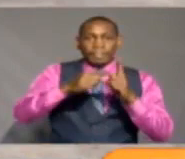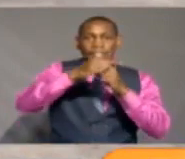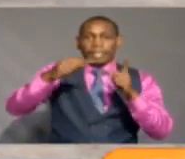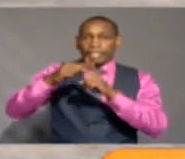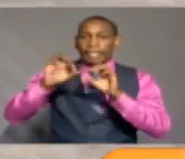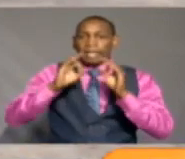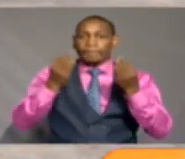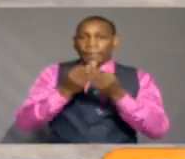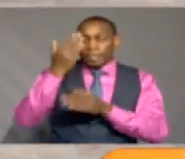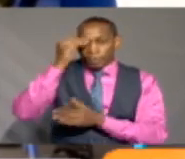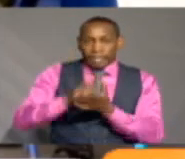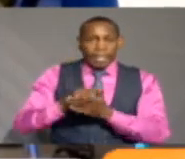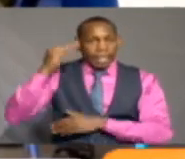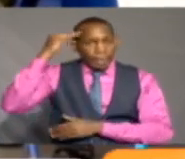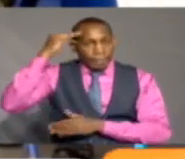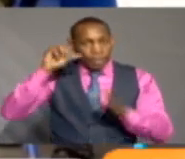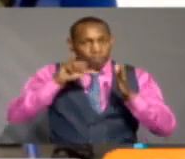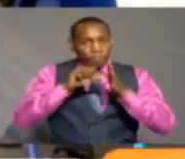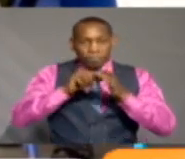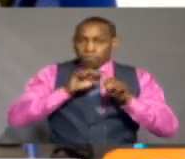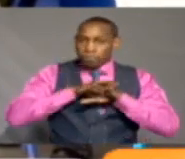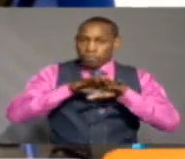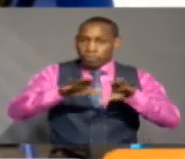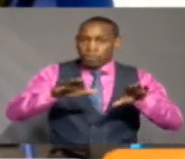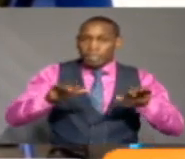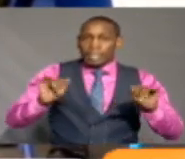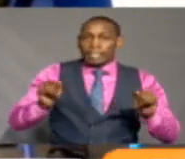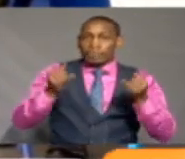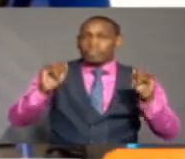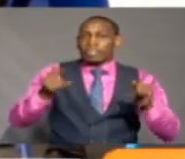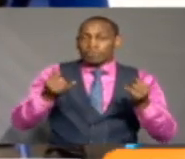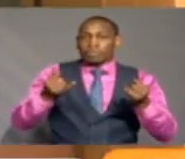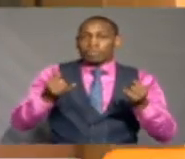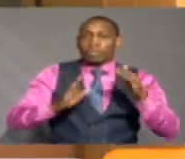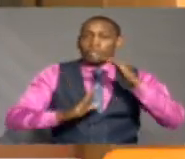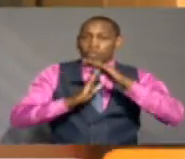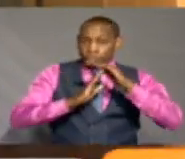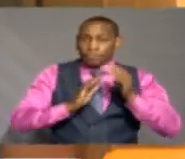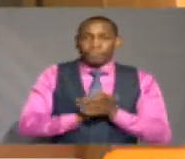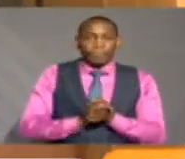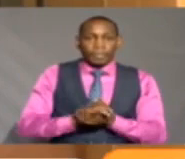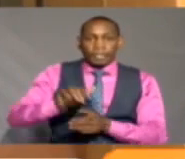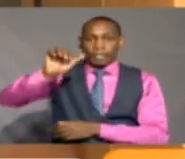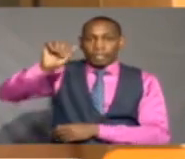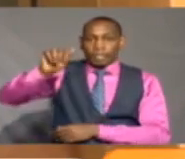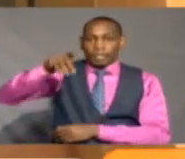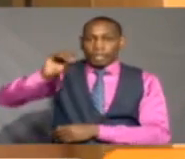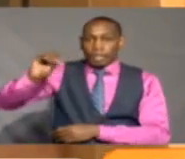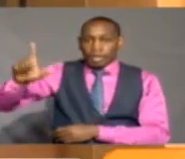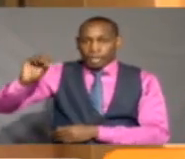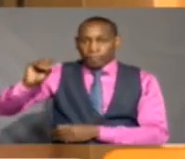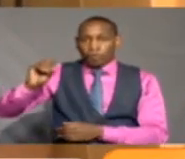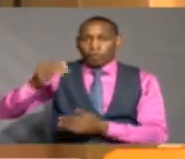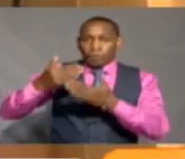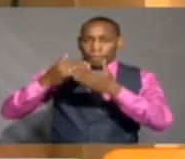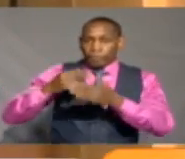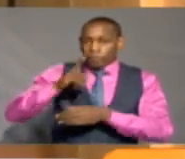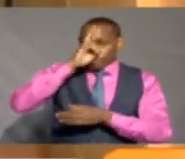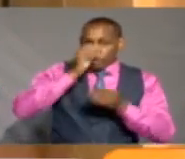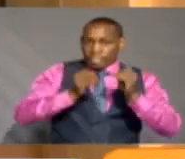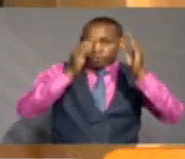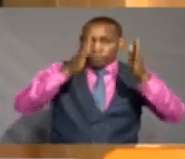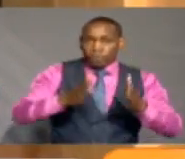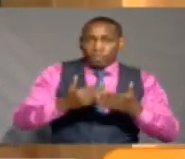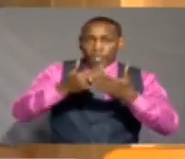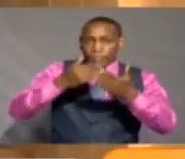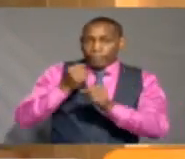kutokana na mzongo wa akili hushamiri katika vyombo vya habari kama taarifa kuu. Apollo Kiuria, aliyekuwa afisa wa polisi